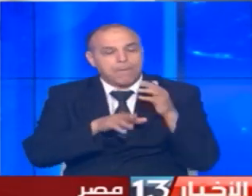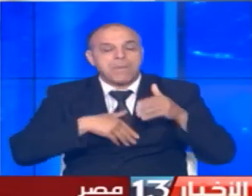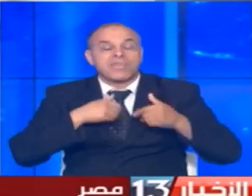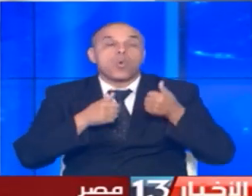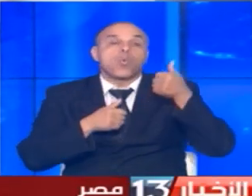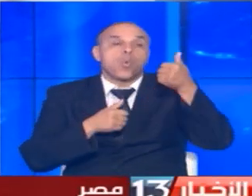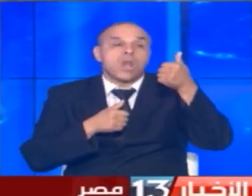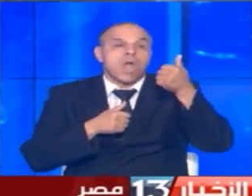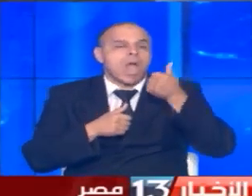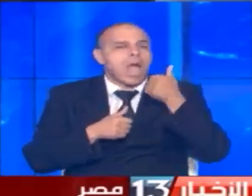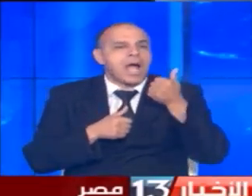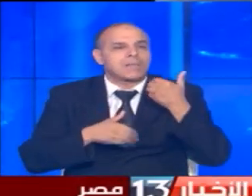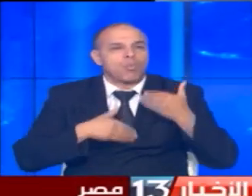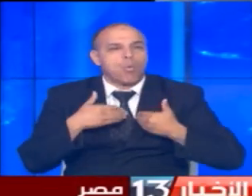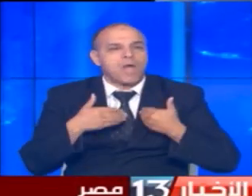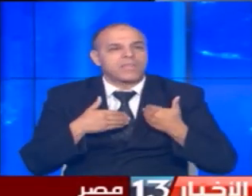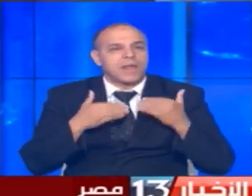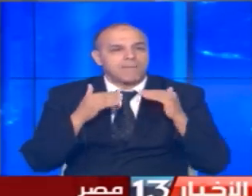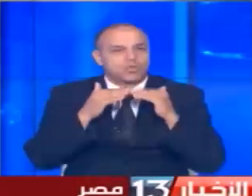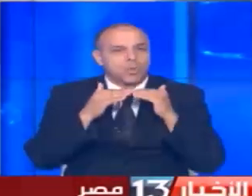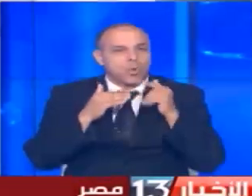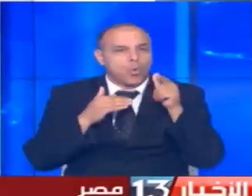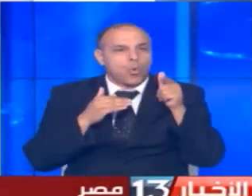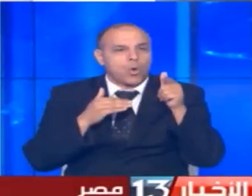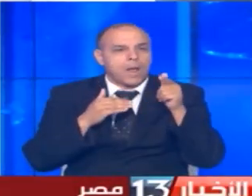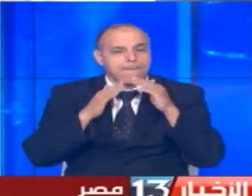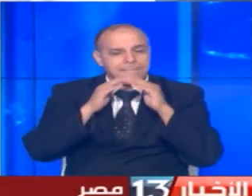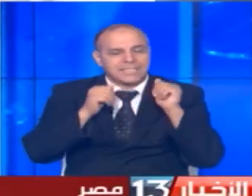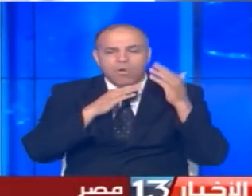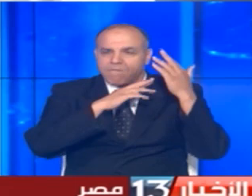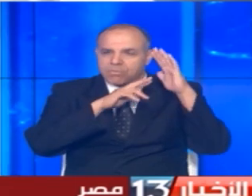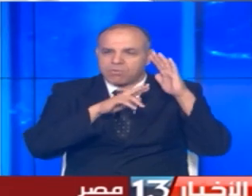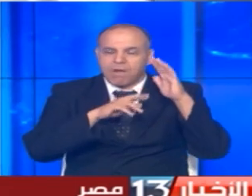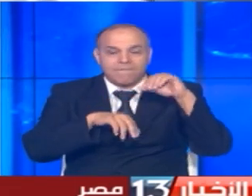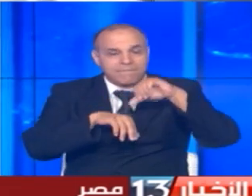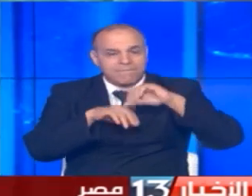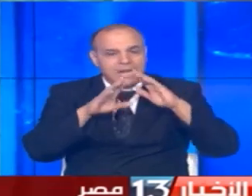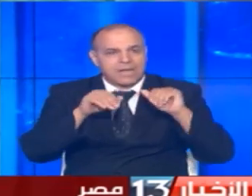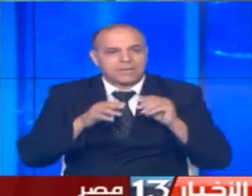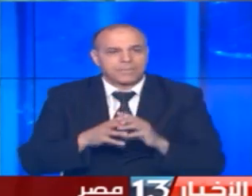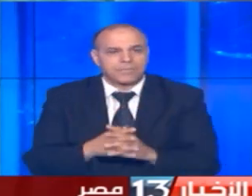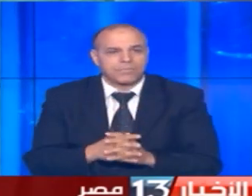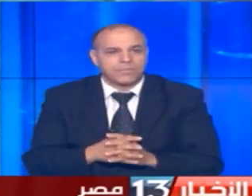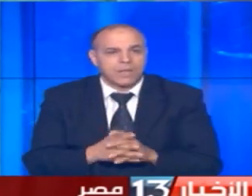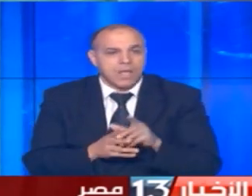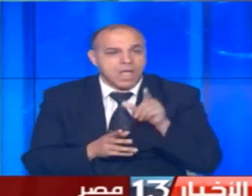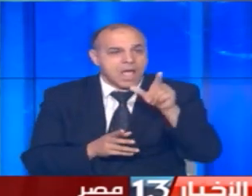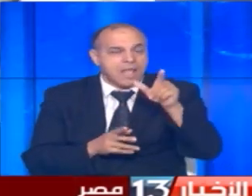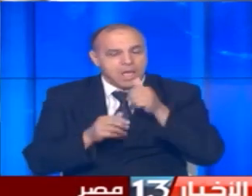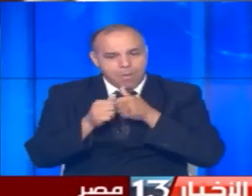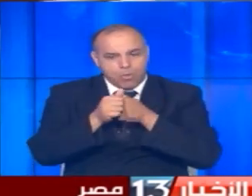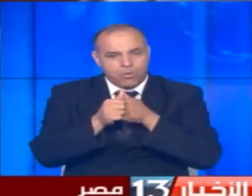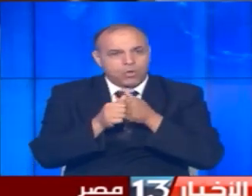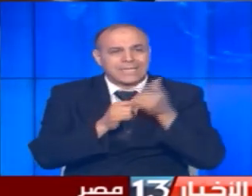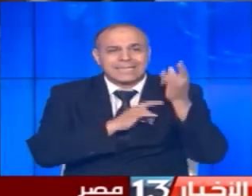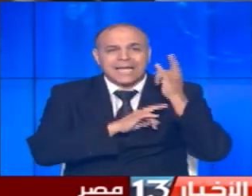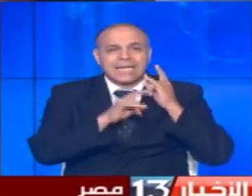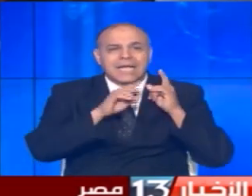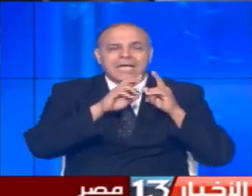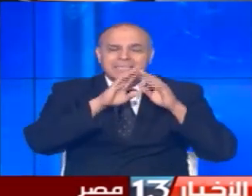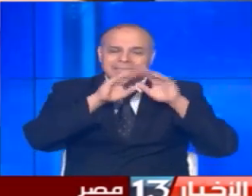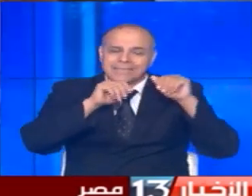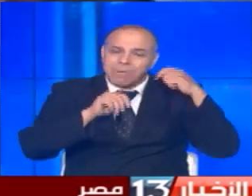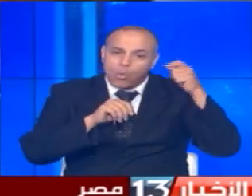الأول وأحسن ممثل على مستوى المدارس المصرية والأجنبية في القاهرة. ووفق المتابعين لتاريخ السينما